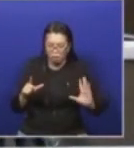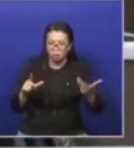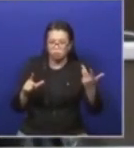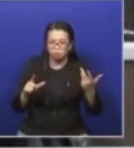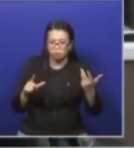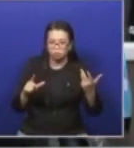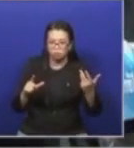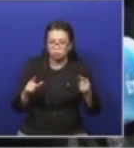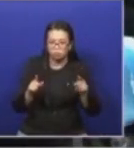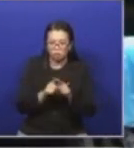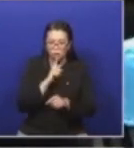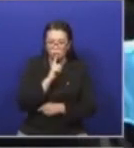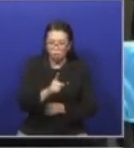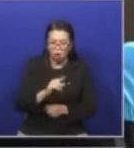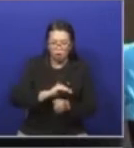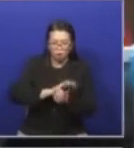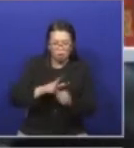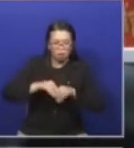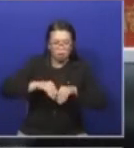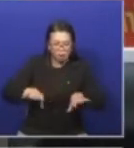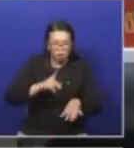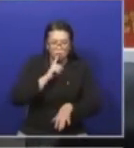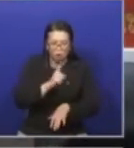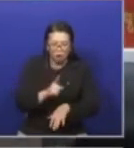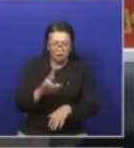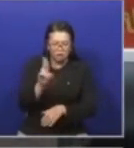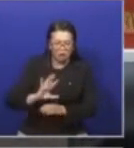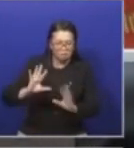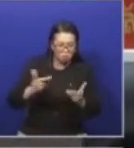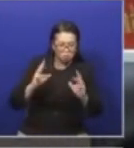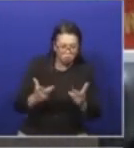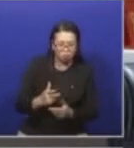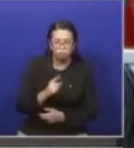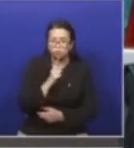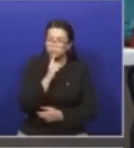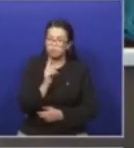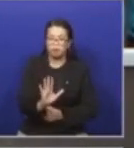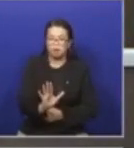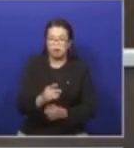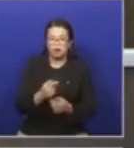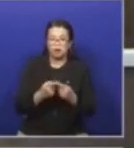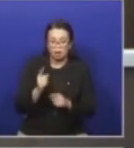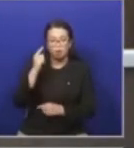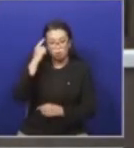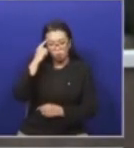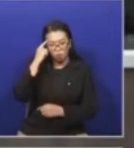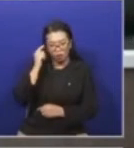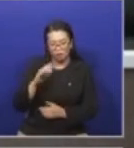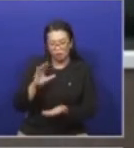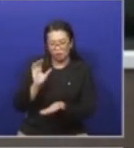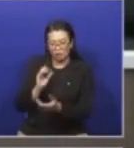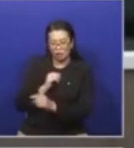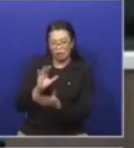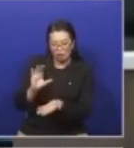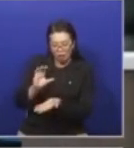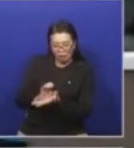การณ์ฉุกเฉินอย่างโควิดไม่มีใครคาดการได้ล่วงหน้าและไม่มีใครคาดการได้ว่า 3% ที่ของงบประมาณที่กันไว้